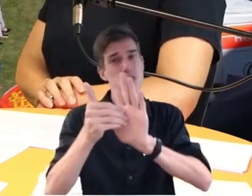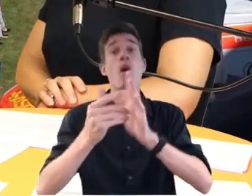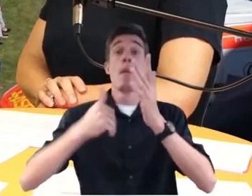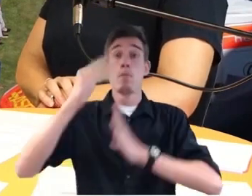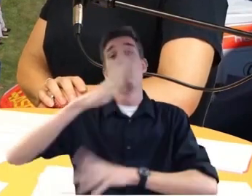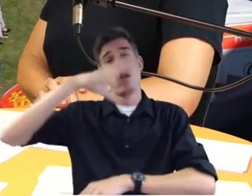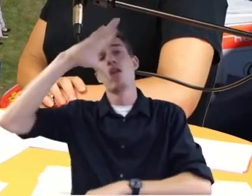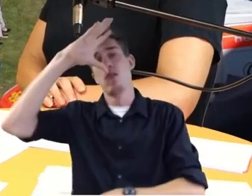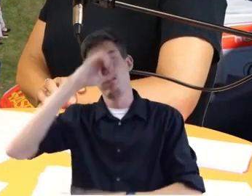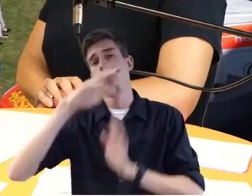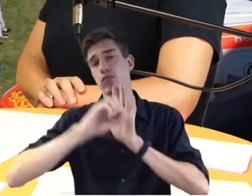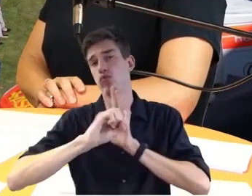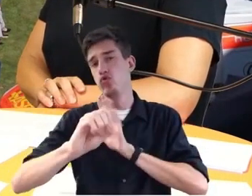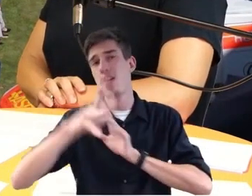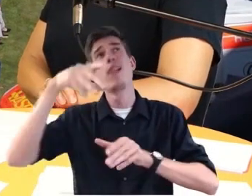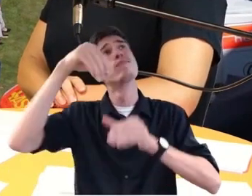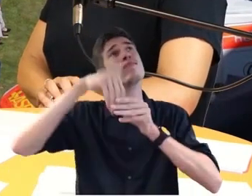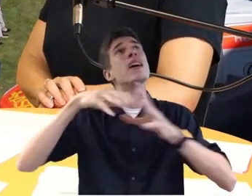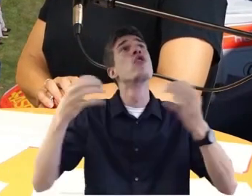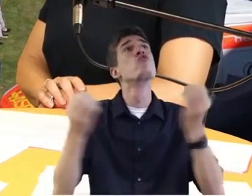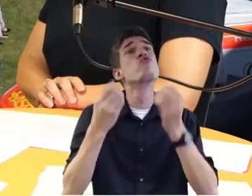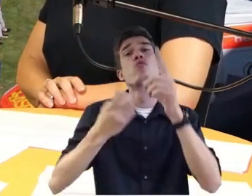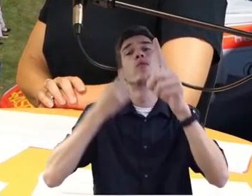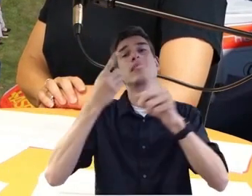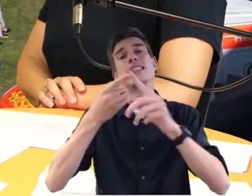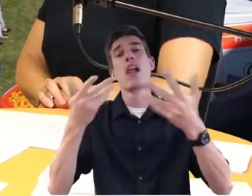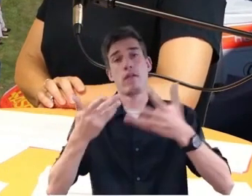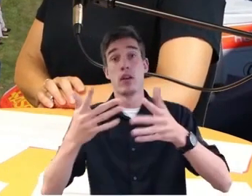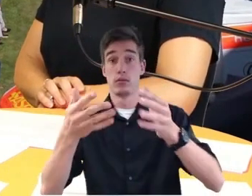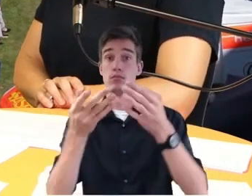er sofort was hinter der übung steht